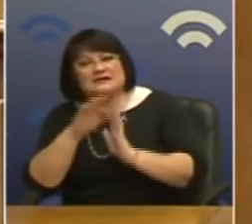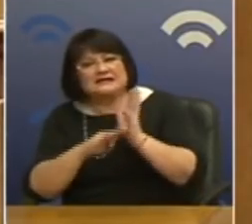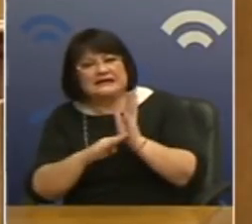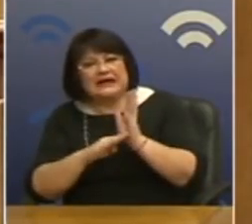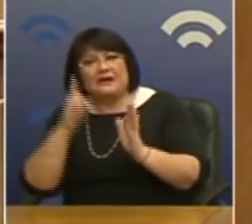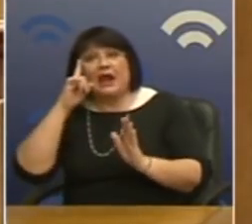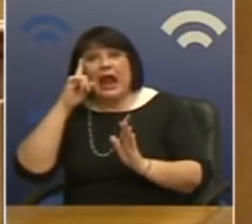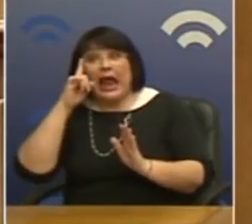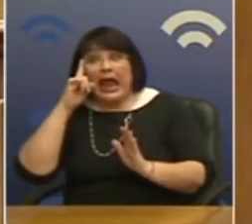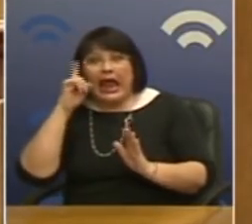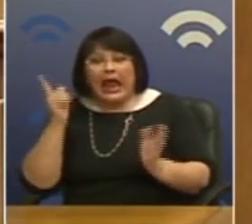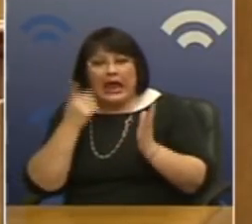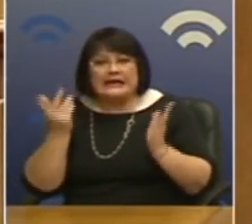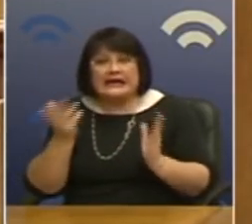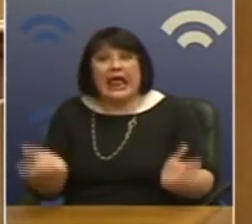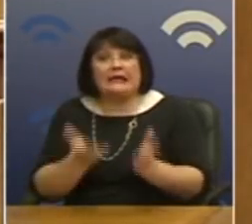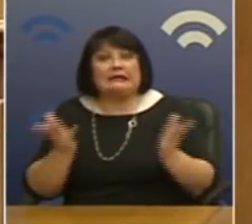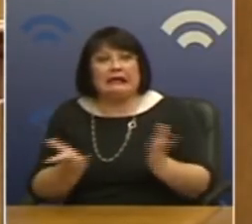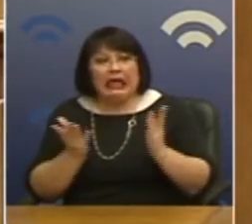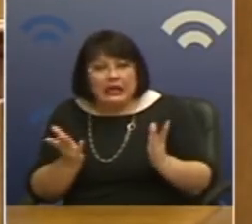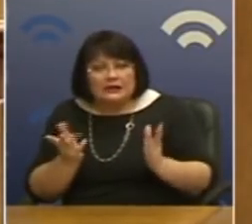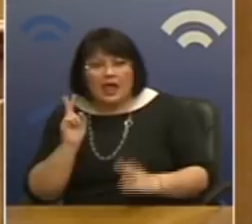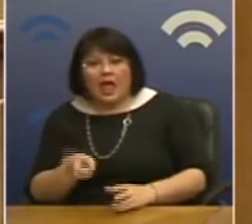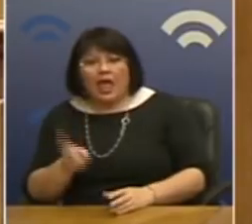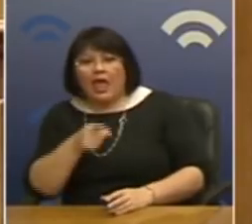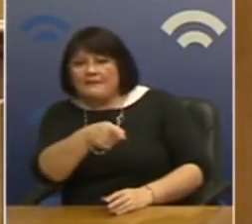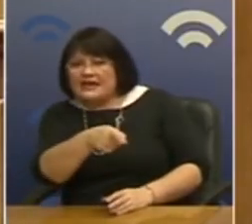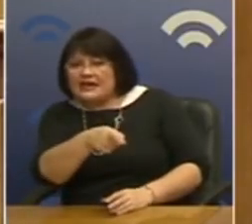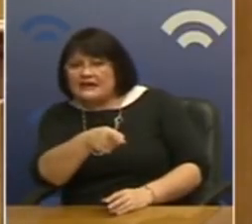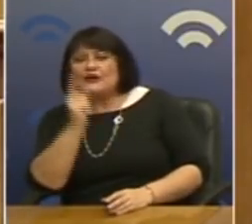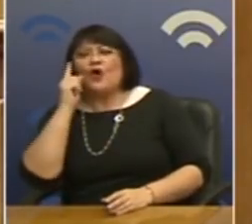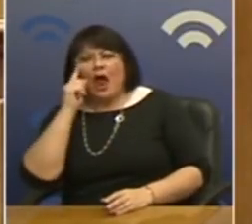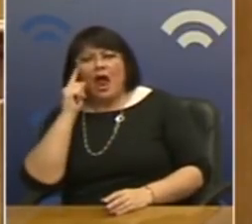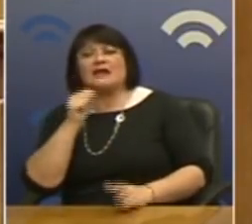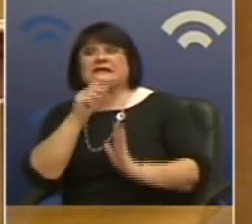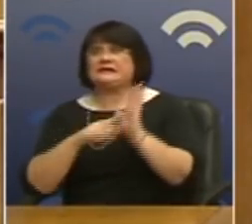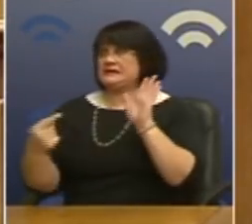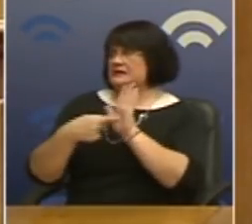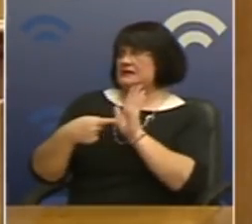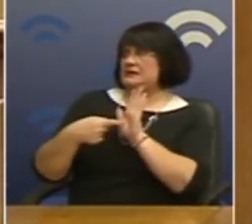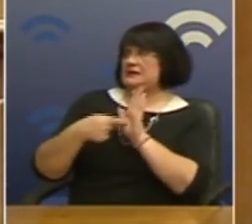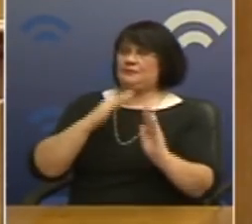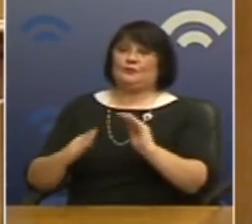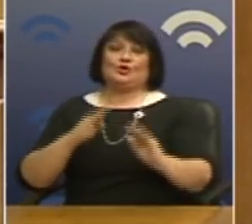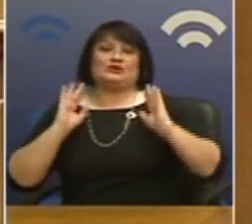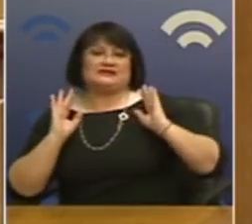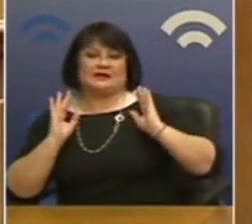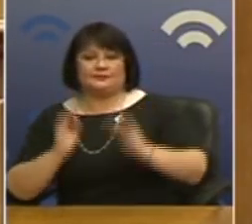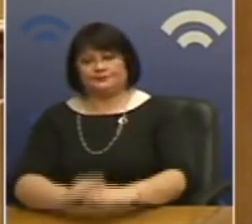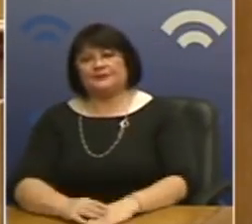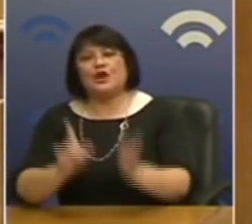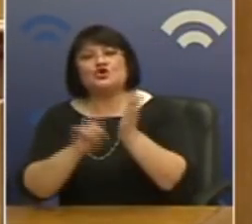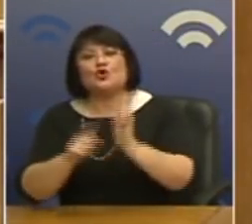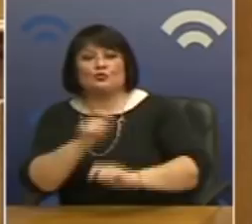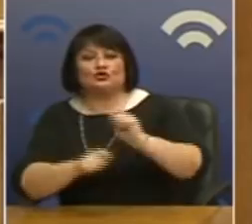τυχόν και αυτές οι εξελίξεις απειλήσουν τη σταθερότητα της αστικής εξουσίας. Και αυτό το νομικό οπλοστάσιο δεν